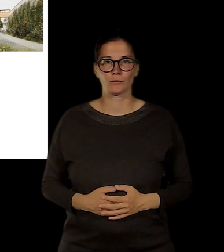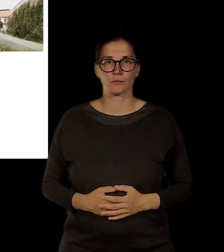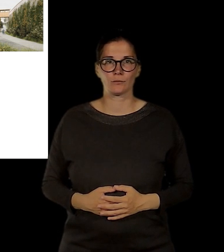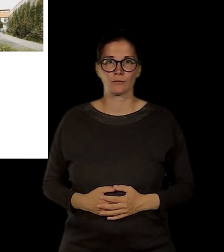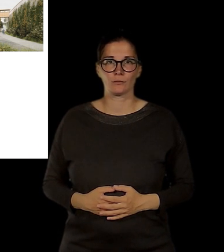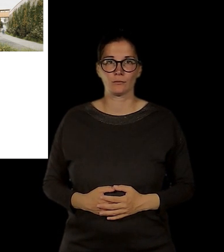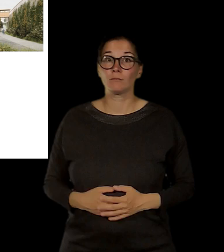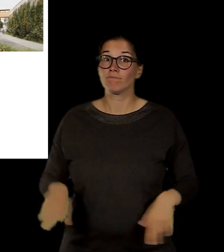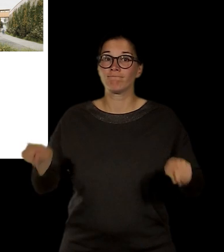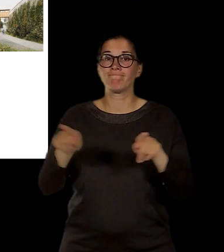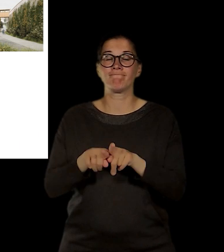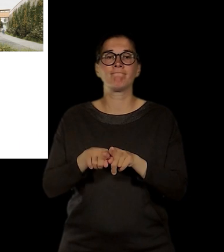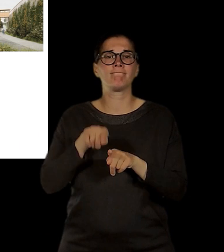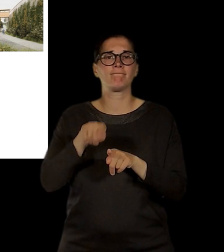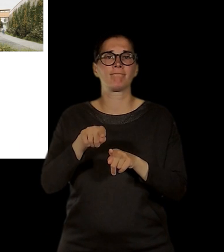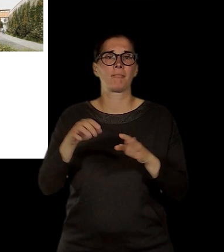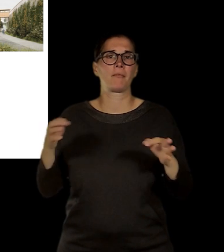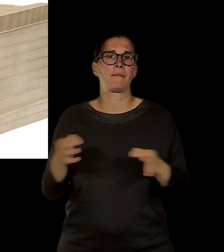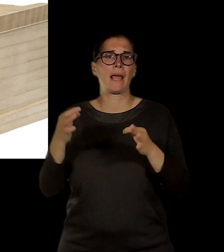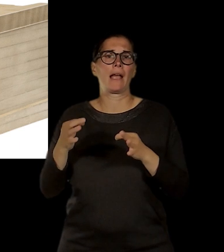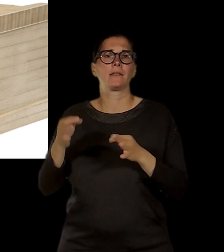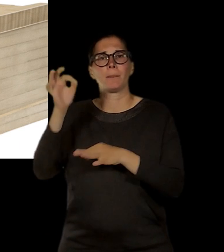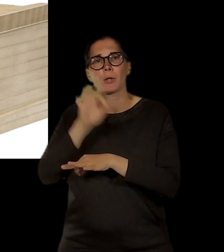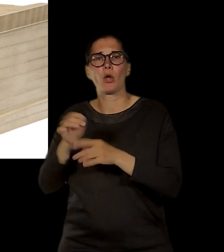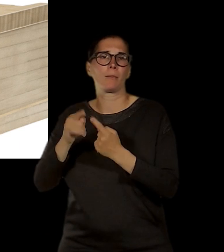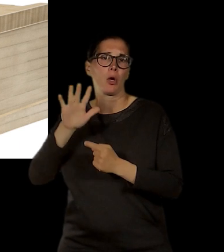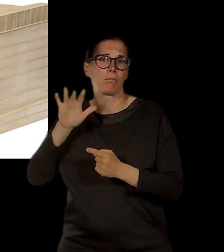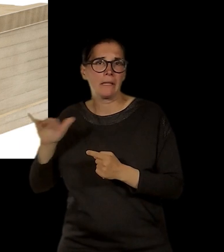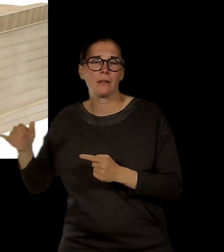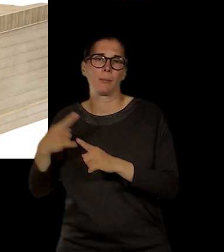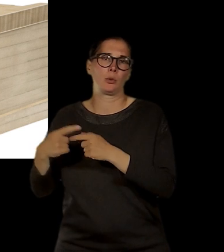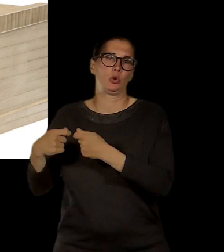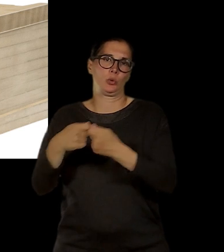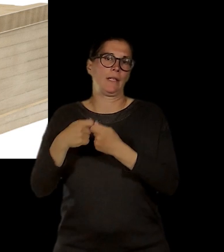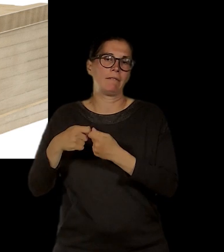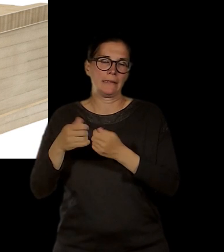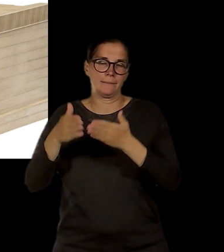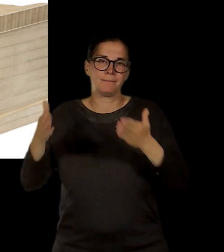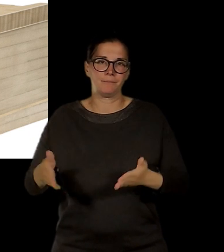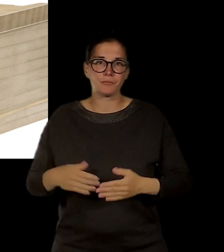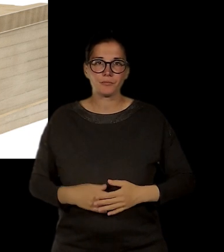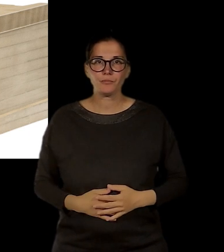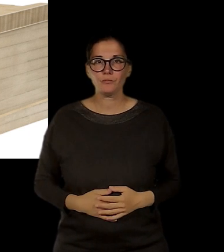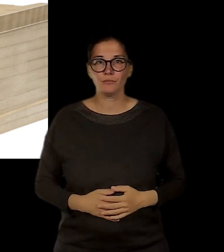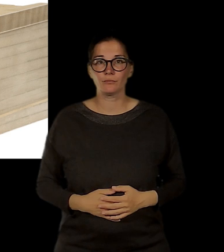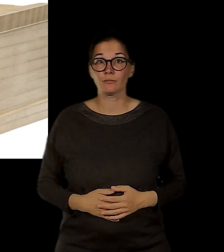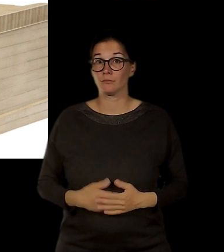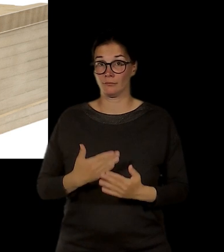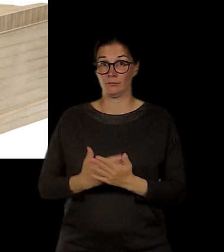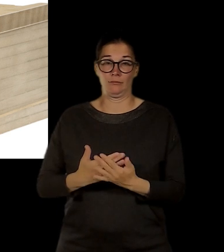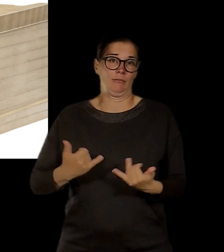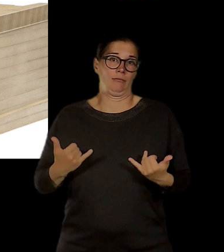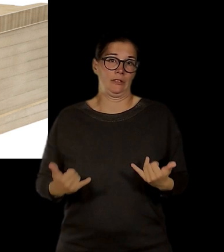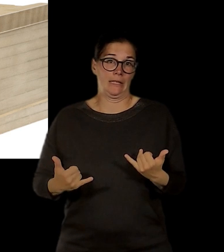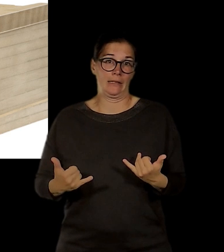Z velké části se taky jedná o bytové projekty a družstevní projekty. A my v této souvislosti v podstatě